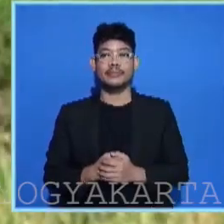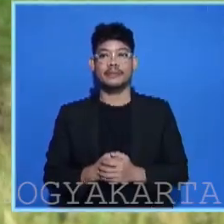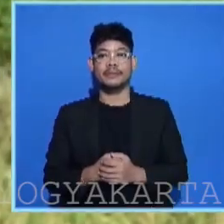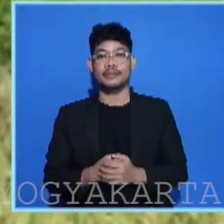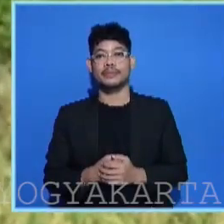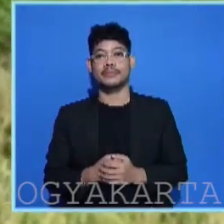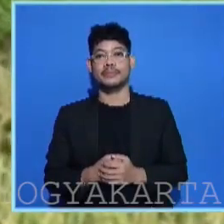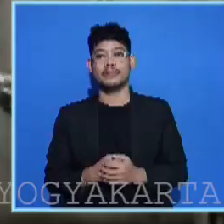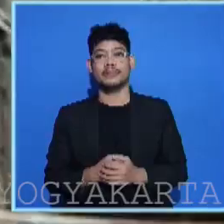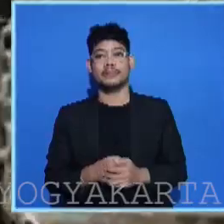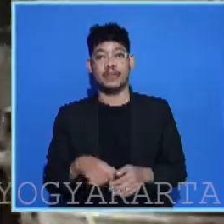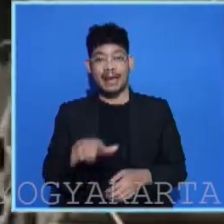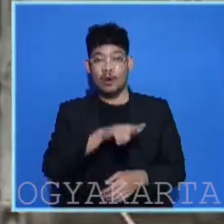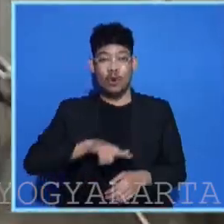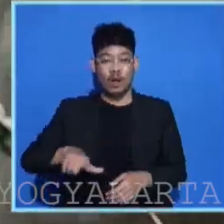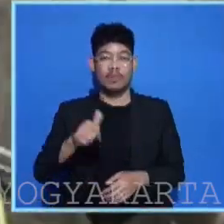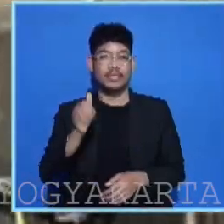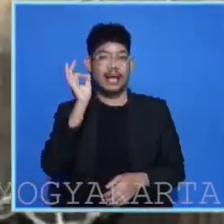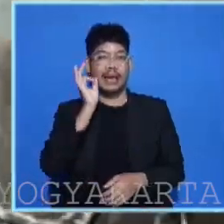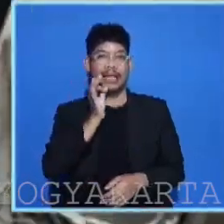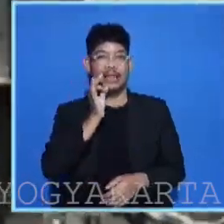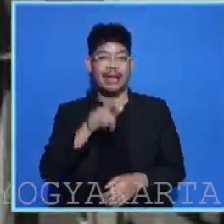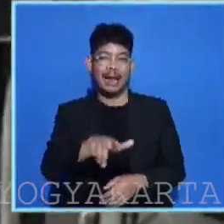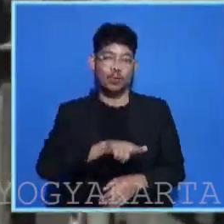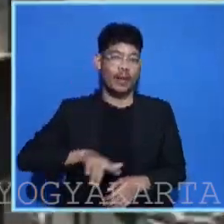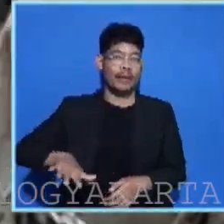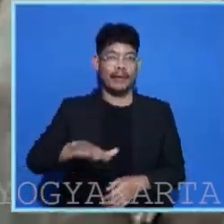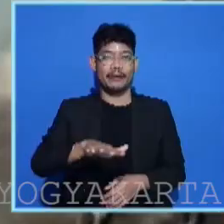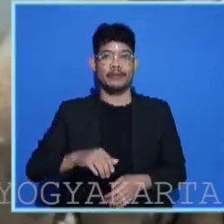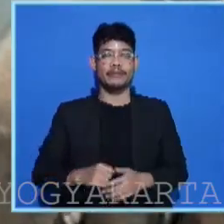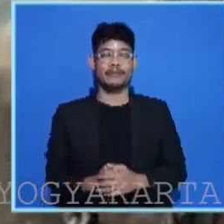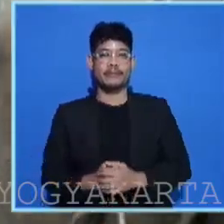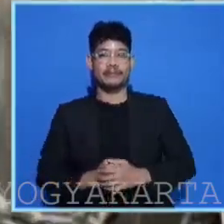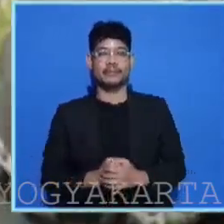lan murakake. Kata Widianto lan Abdul Rahim asal pelaporan.